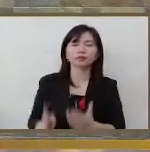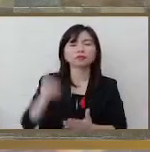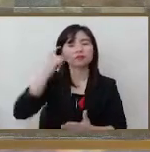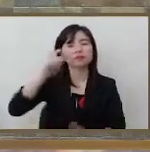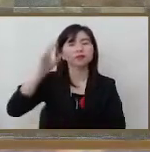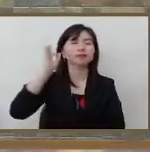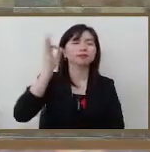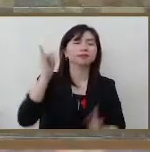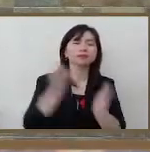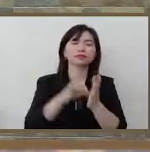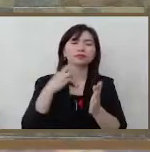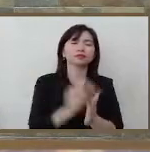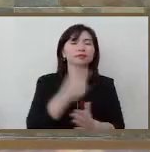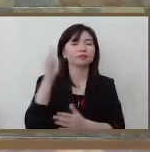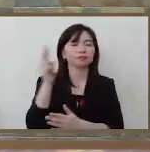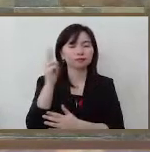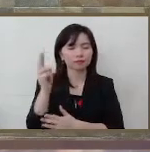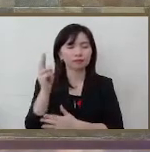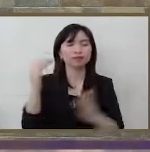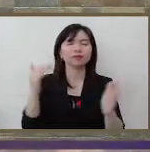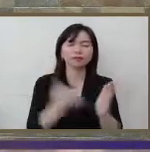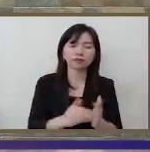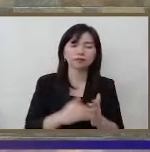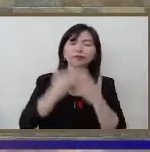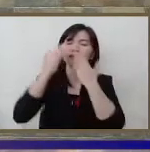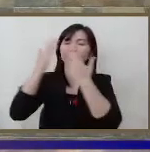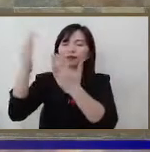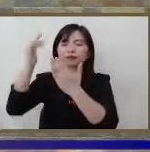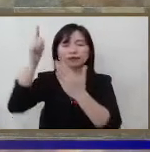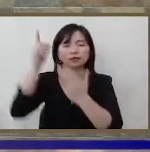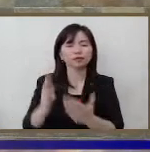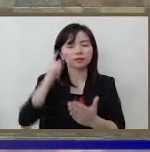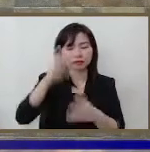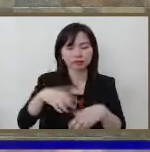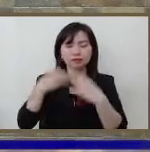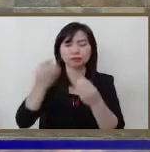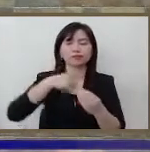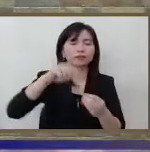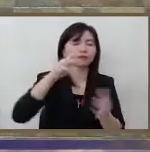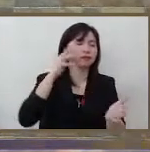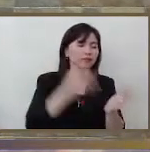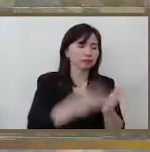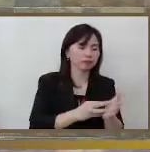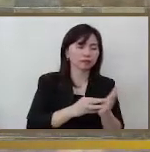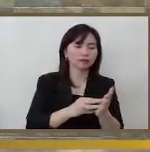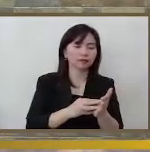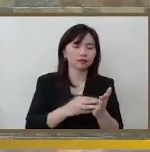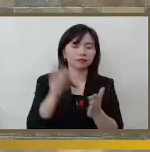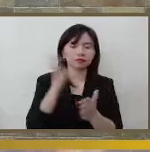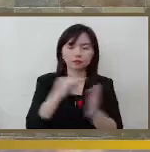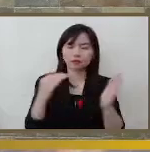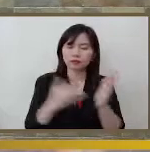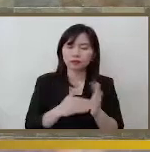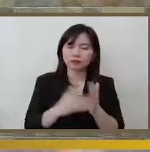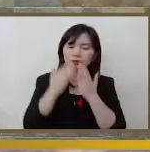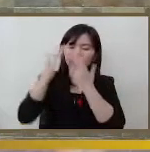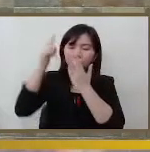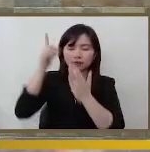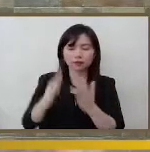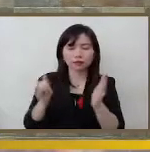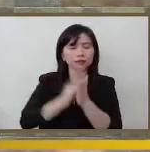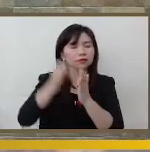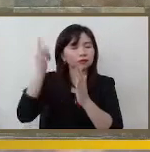natanggap. Thank you, O God, for giving us this message of yours. Salamat po na hindi niyo po inalaw,